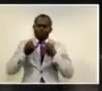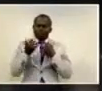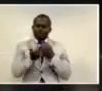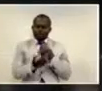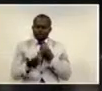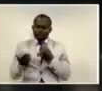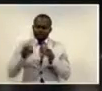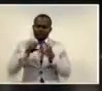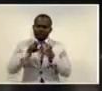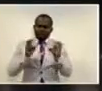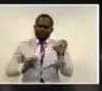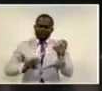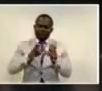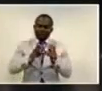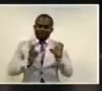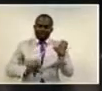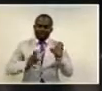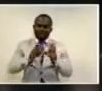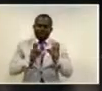iby'abana b'amashuri